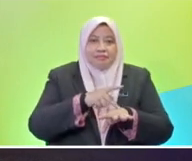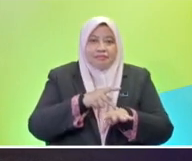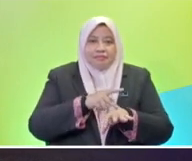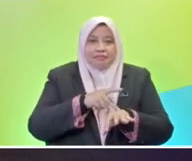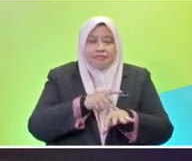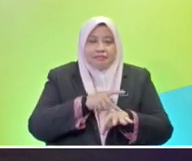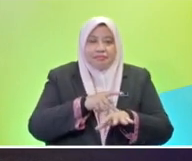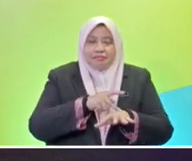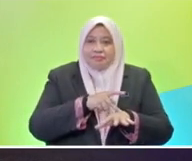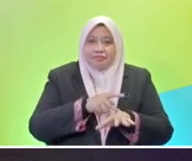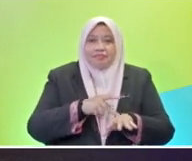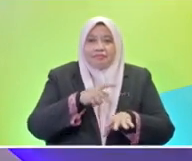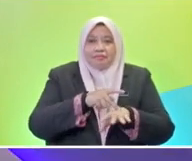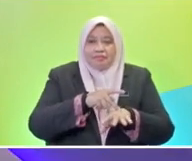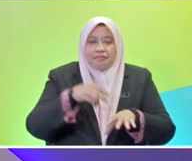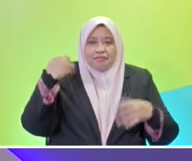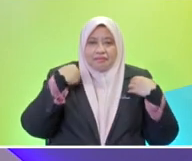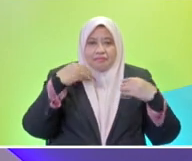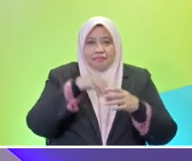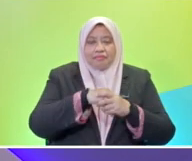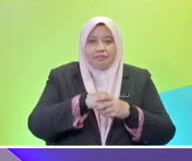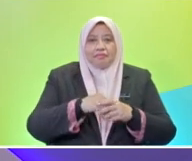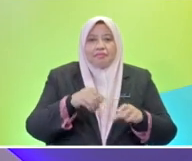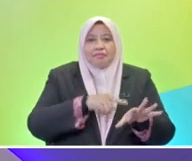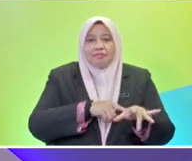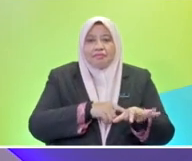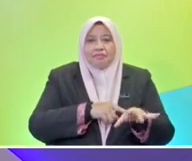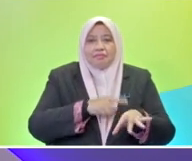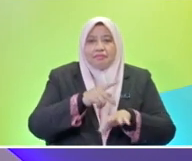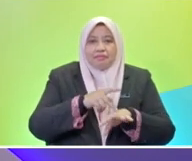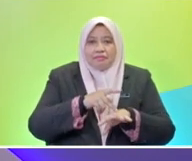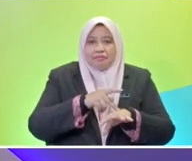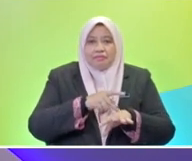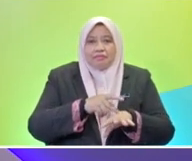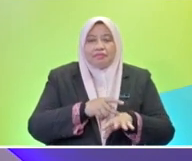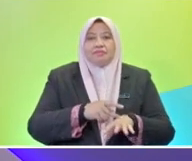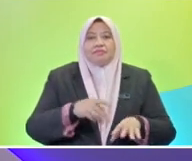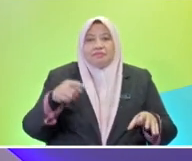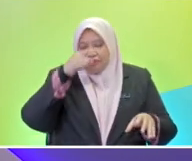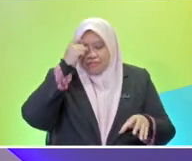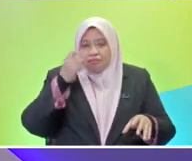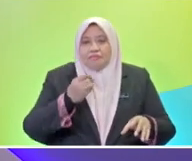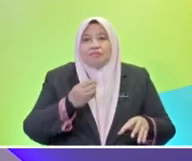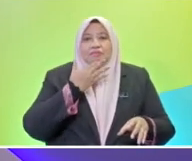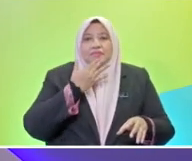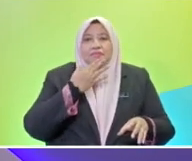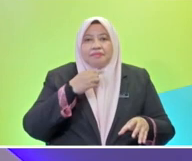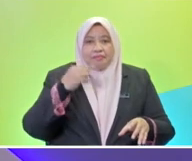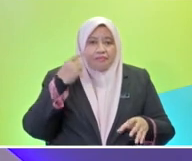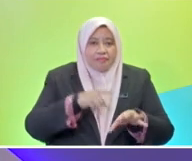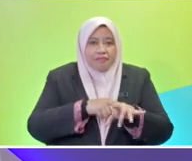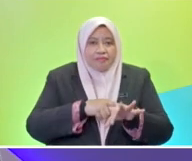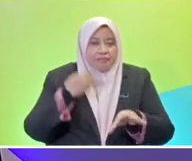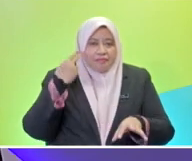Klorofil. Klorofil ni ada dalam daun. Okay. Dan klorofil ini yang menyebabkan daun ini menjadi hijau. Betul. Klorofil ini yang